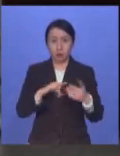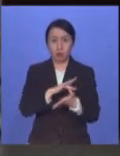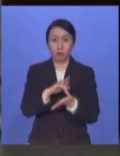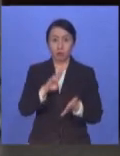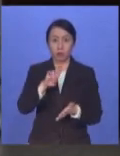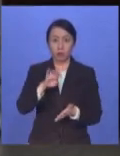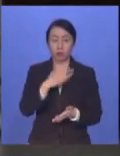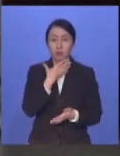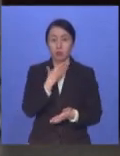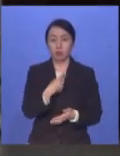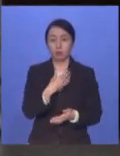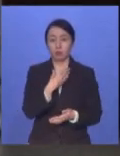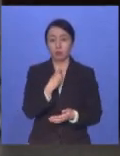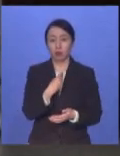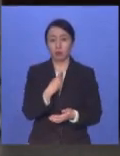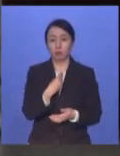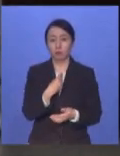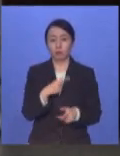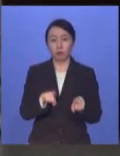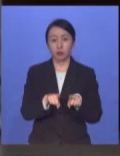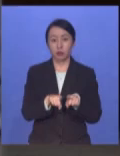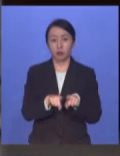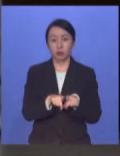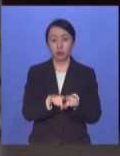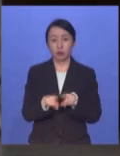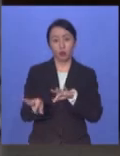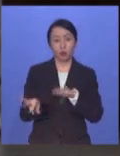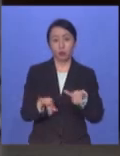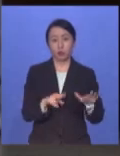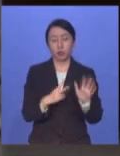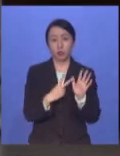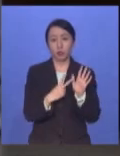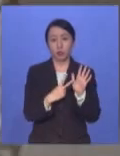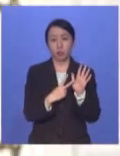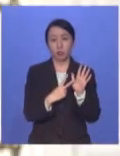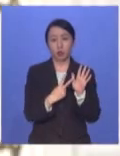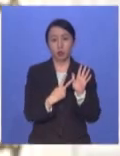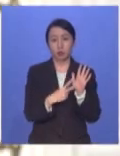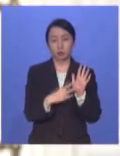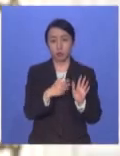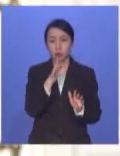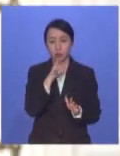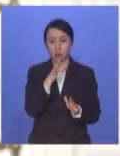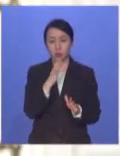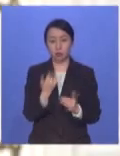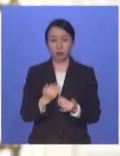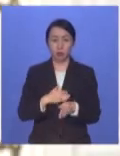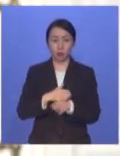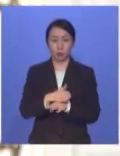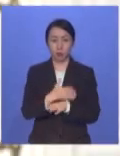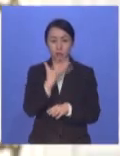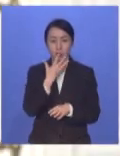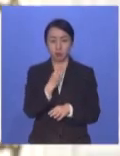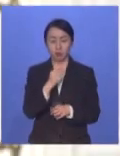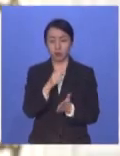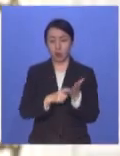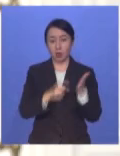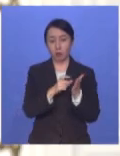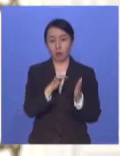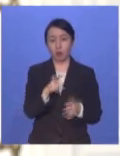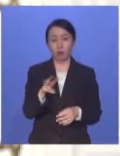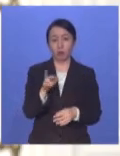в городе семьи за такое мероприятие, как 175-летие Абая. Я сегодня приехал выступать со своим стихотворением